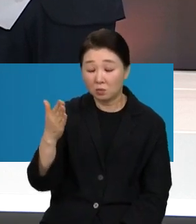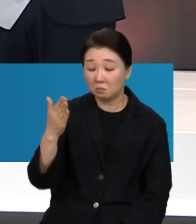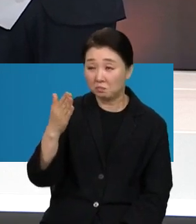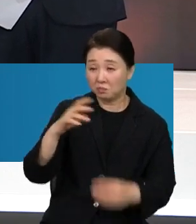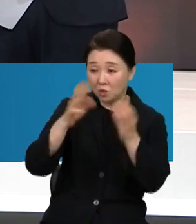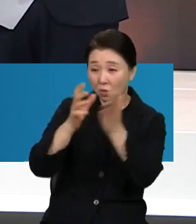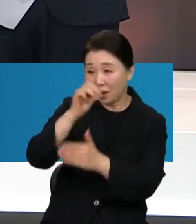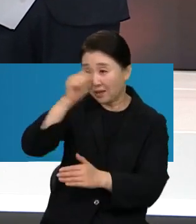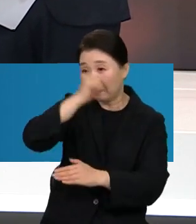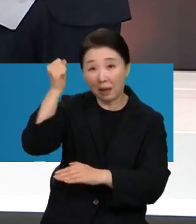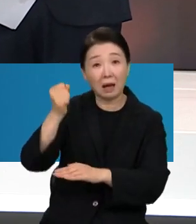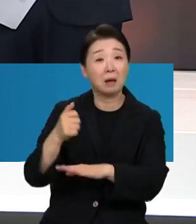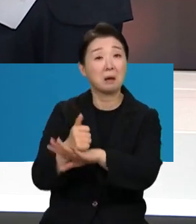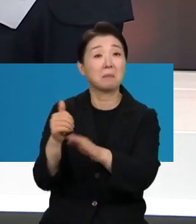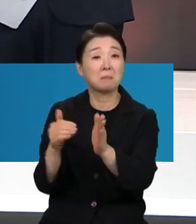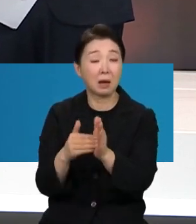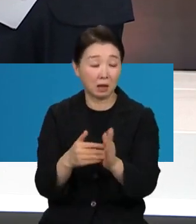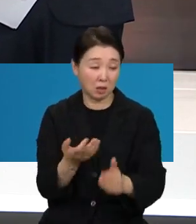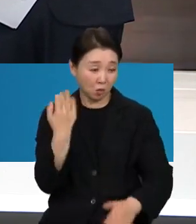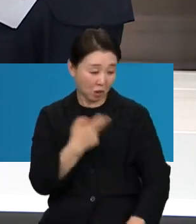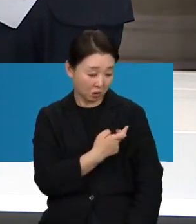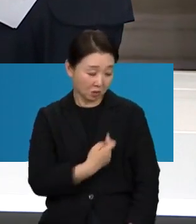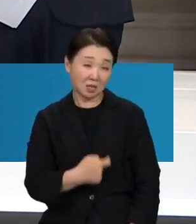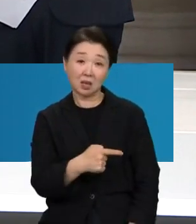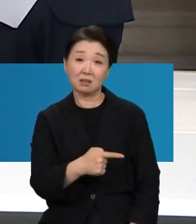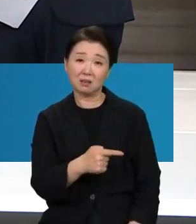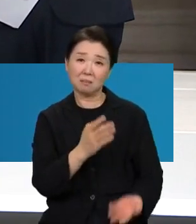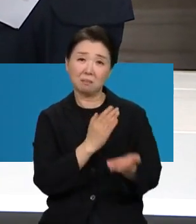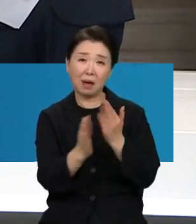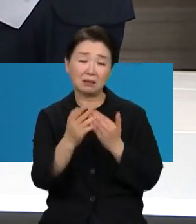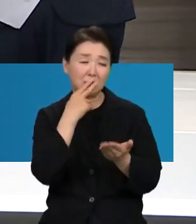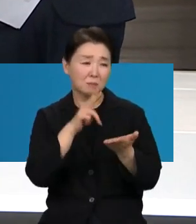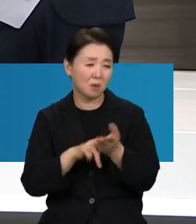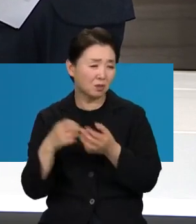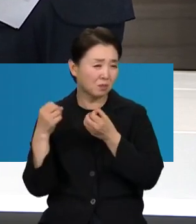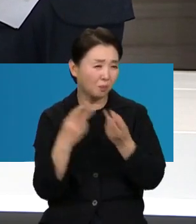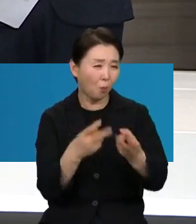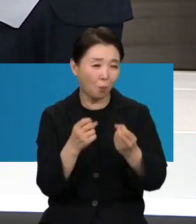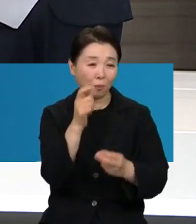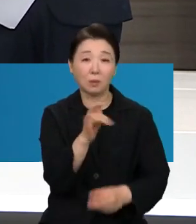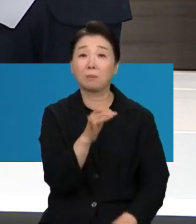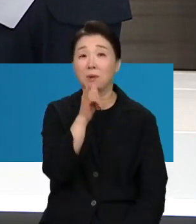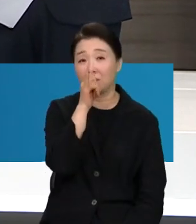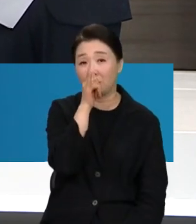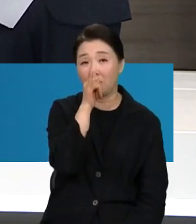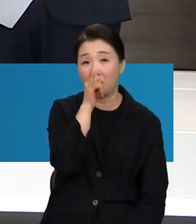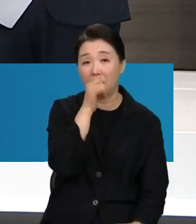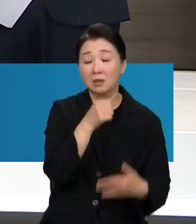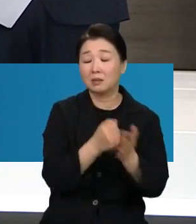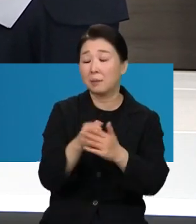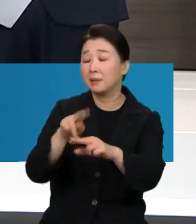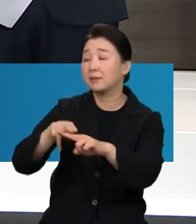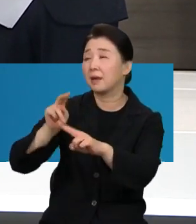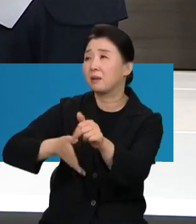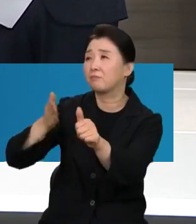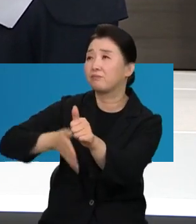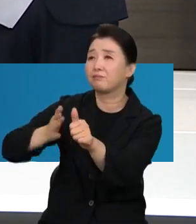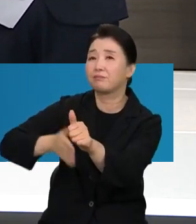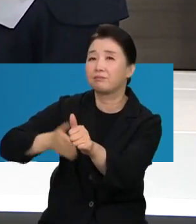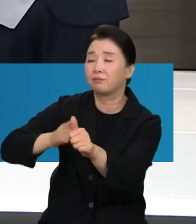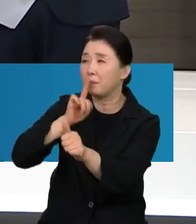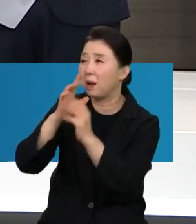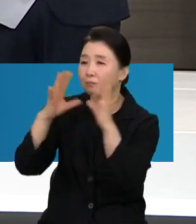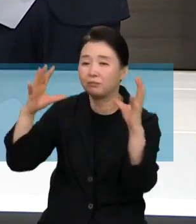회장이 과거 제자에게 부적절한 내용이 담긴 편지를 여러 차례 보낸 사실이 알려져 사퇴 요구가 있다라는 등